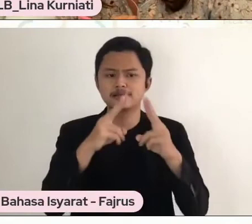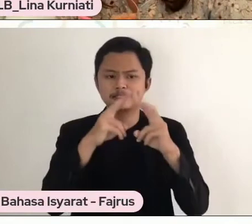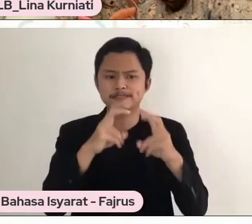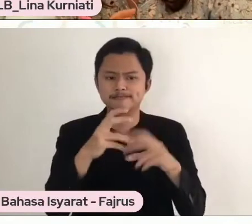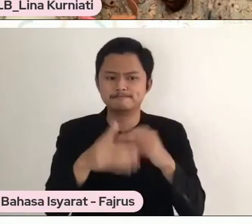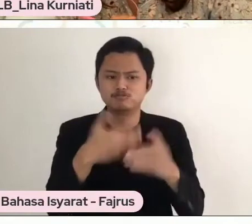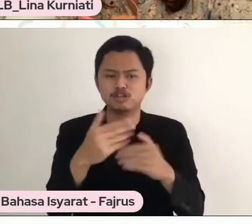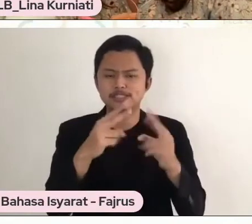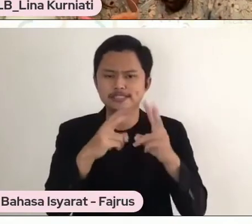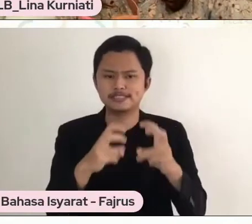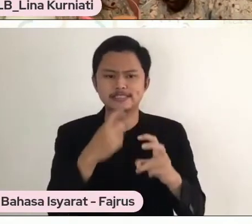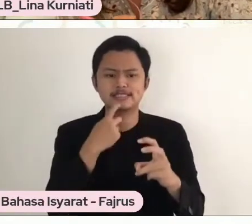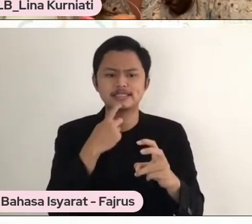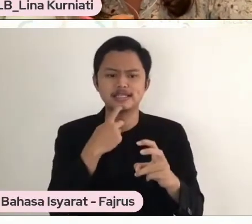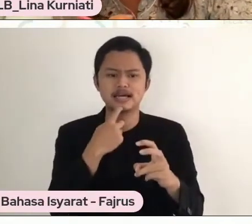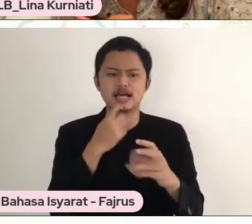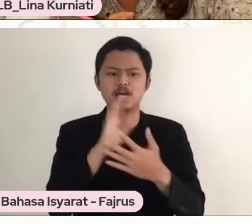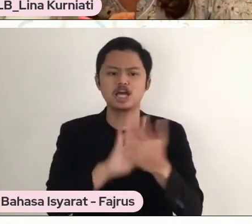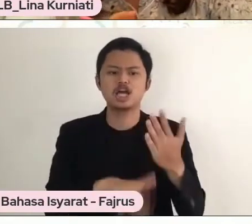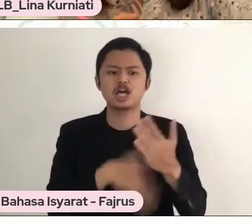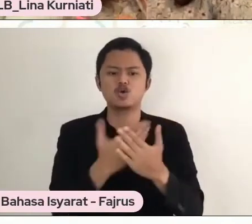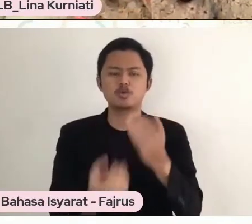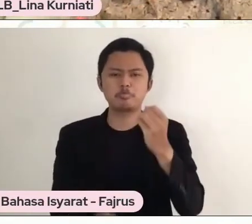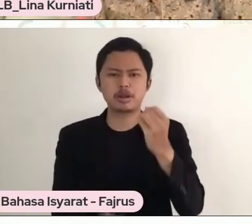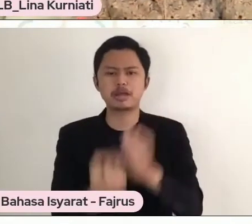about expanded curriculum for the multiple